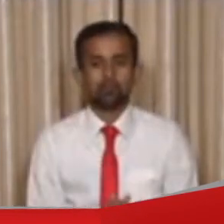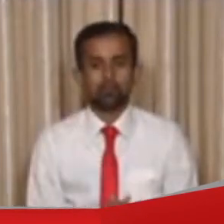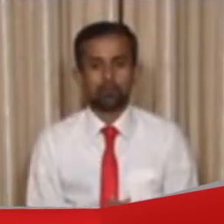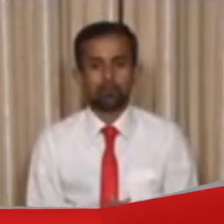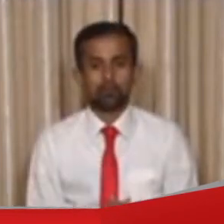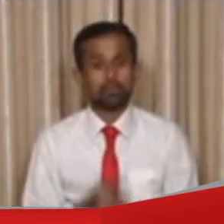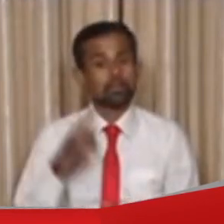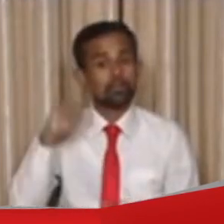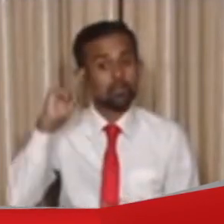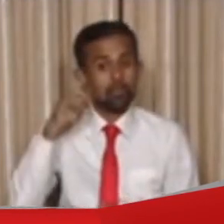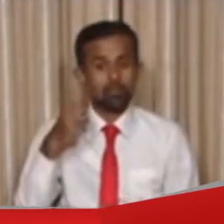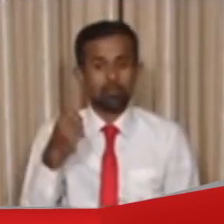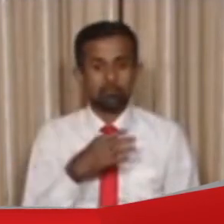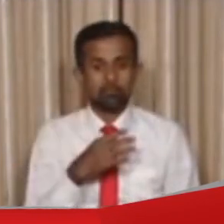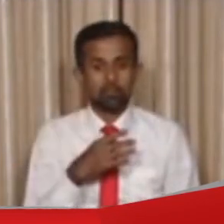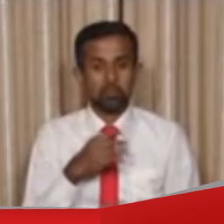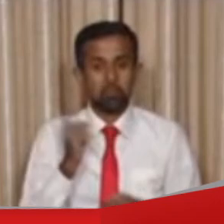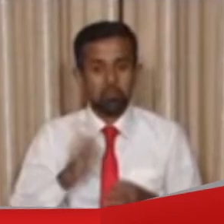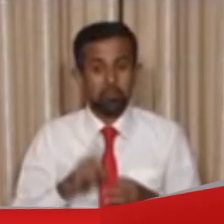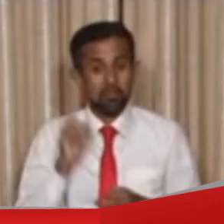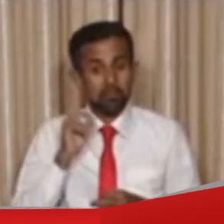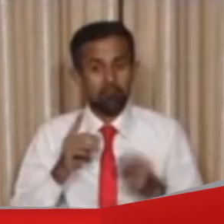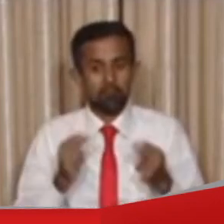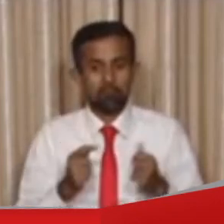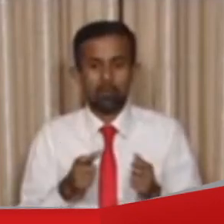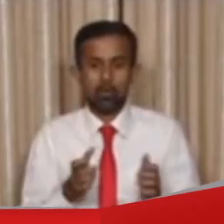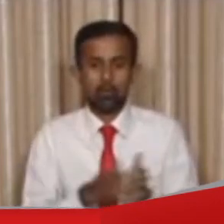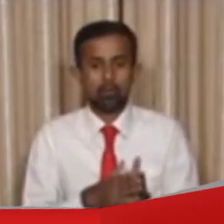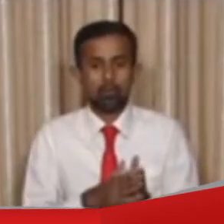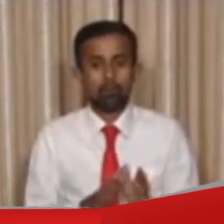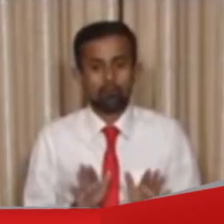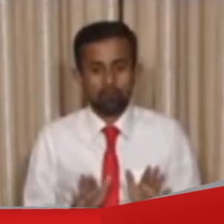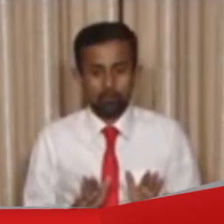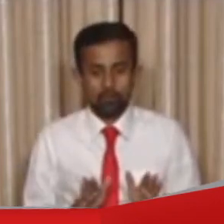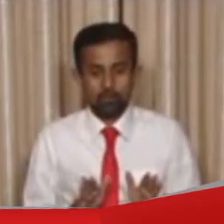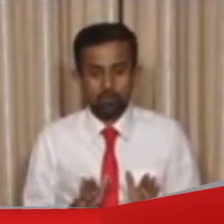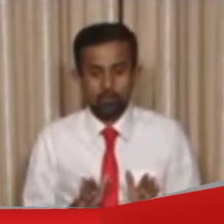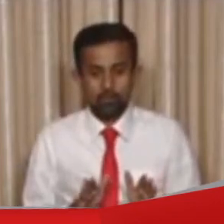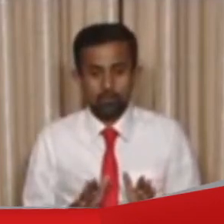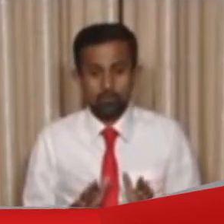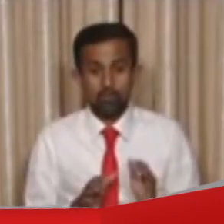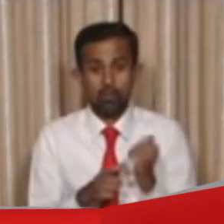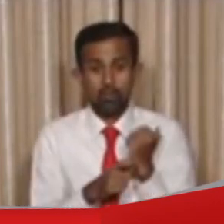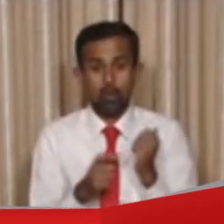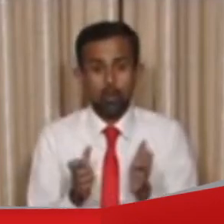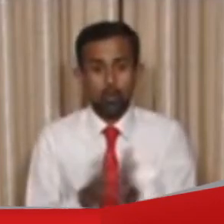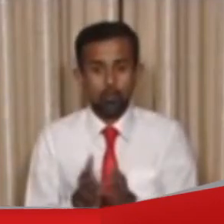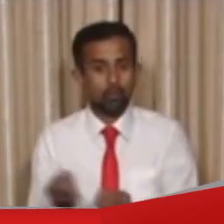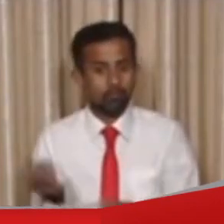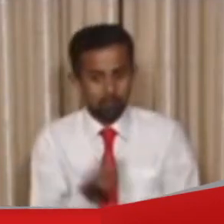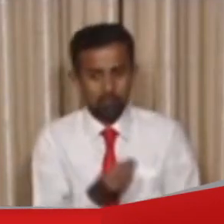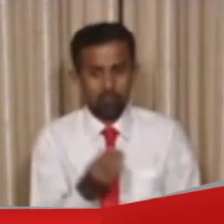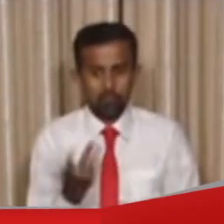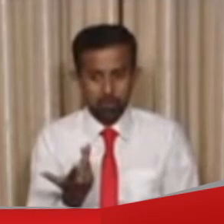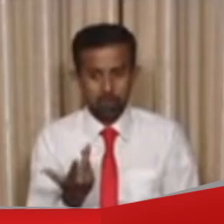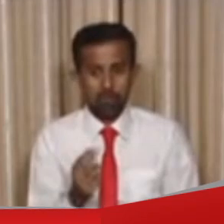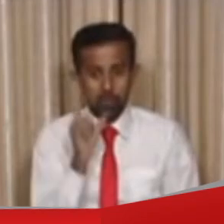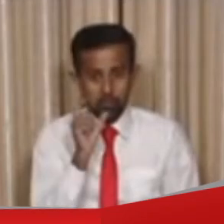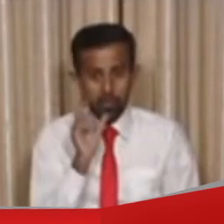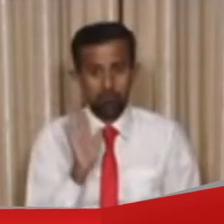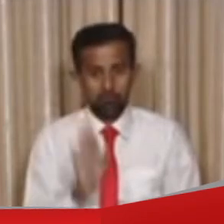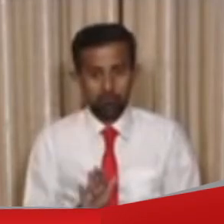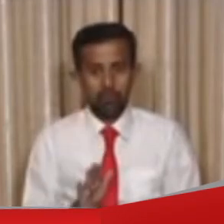එදා දවසේ ඇතිවෙච්ච ඒ සිද්ධියට කැඳවීම සඳහා තමයි ඒක වරප්‍රසාද කමිටුවට යොමු කරනවාද නැද්ද කියන එක තීන්දුව කරන්න